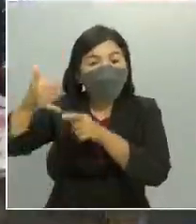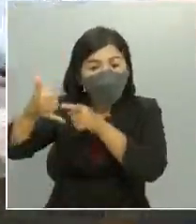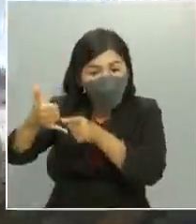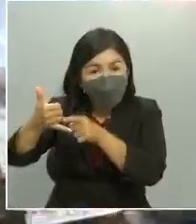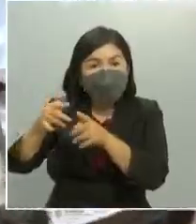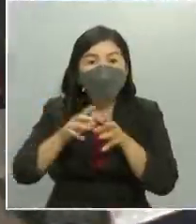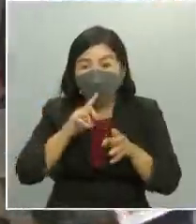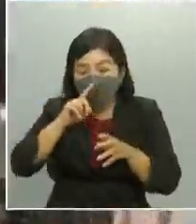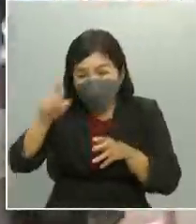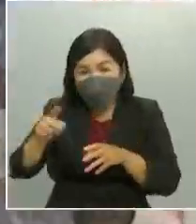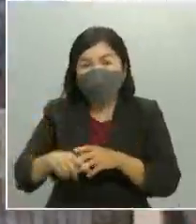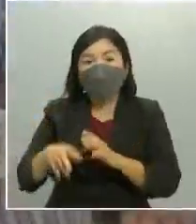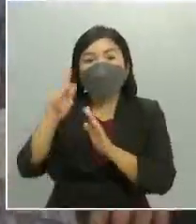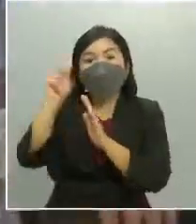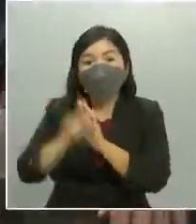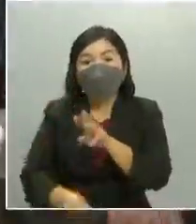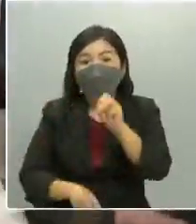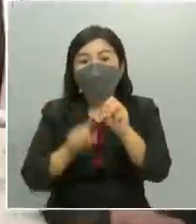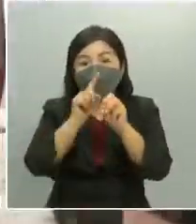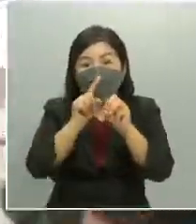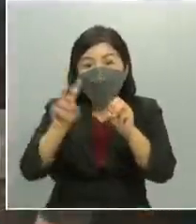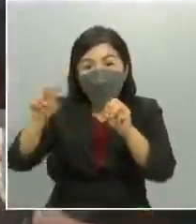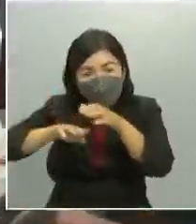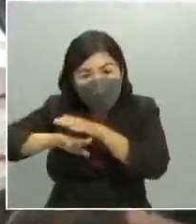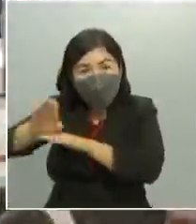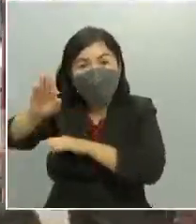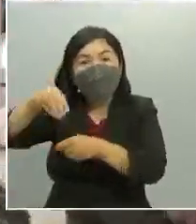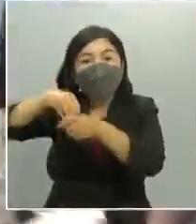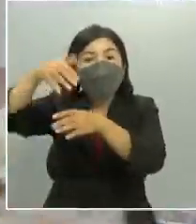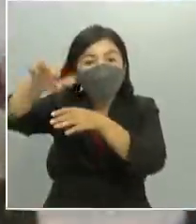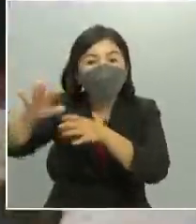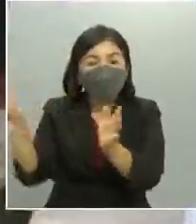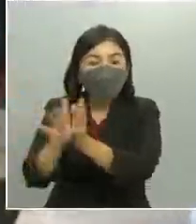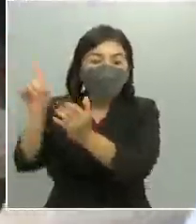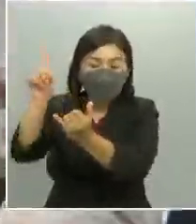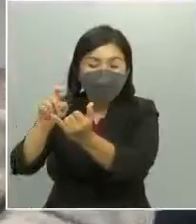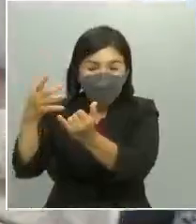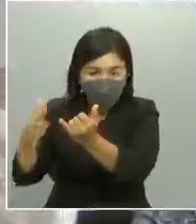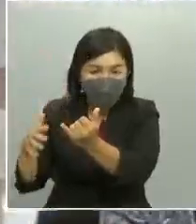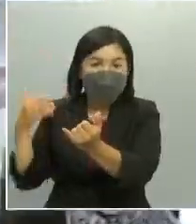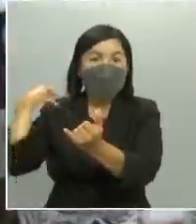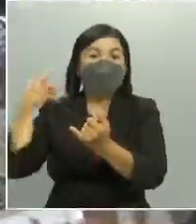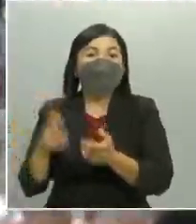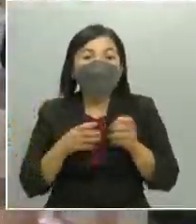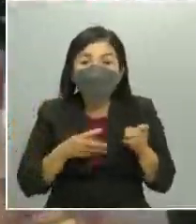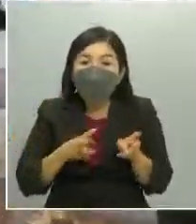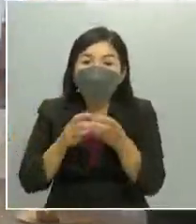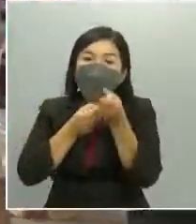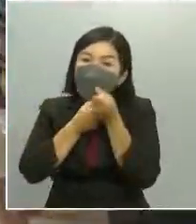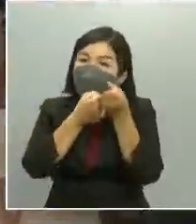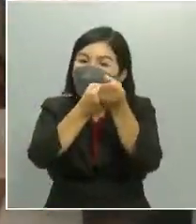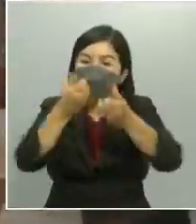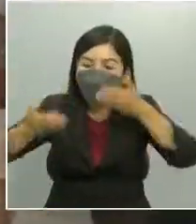คนที่โดนข้อหามาตรา 112จนต้องลี้ภัยไปต่างประเทศอยู่บางคูวัดเสียชีวิตออกไปตอนประเทศก็เลยต้องการมาจัดกิจกรรม